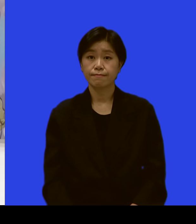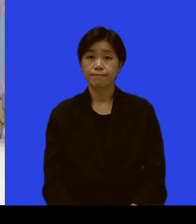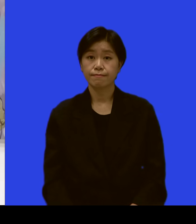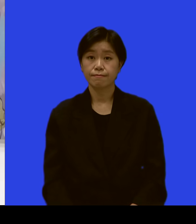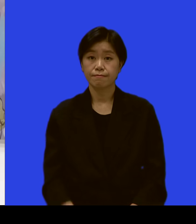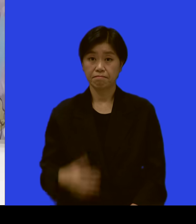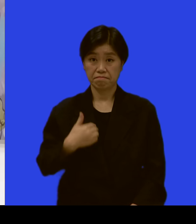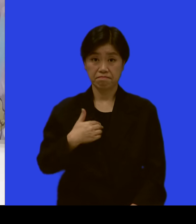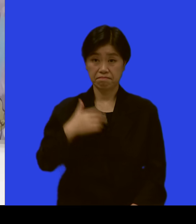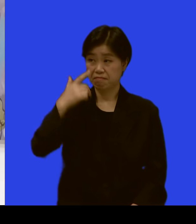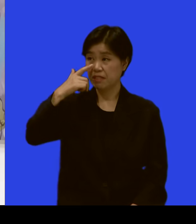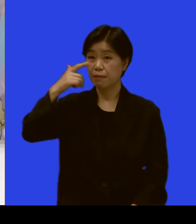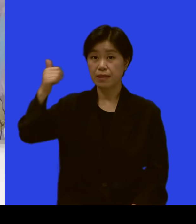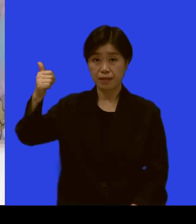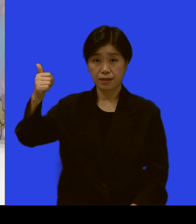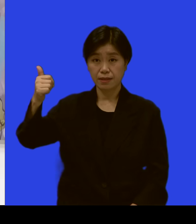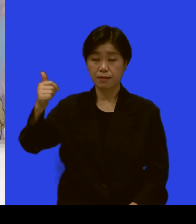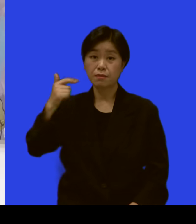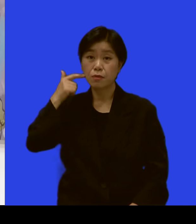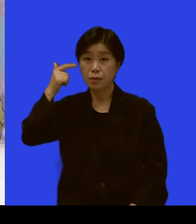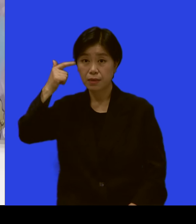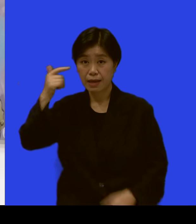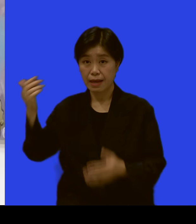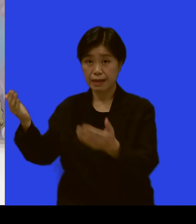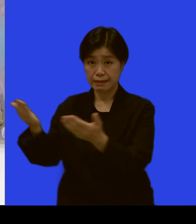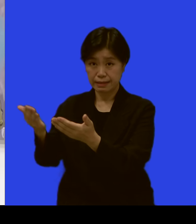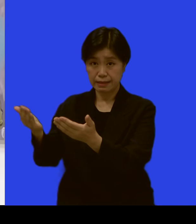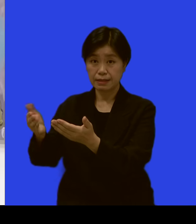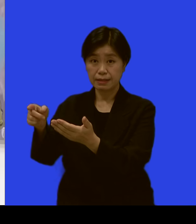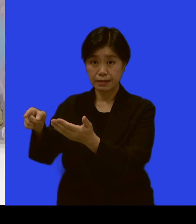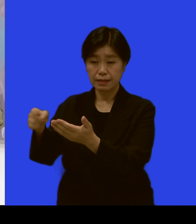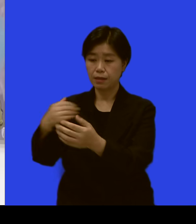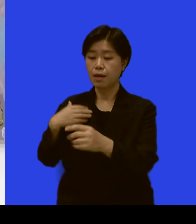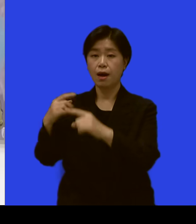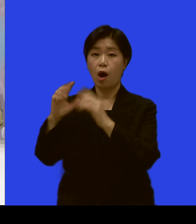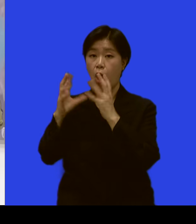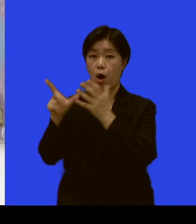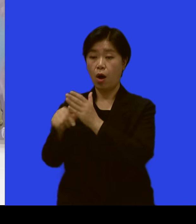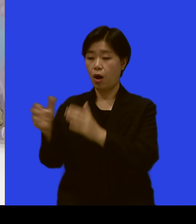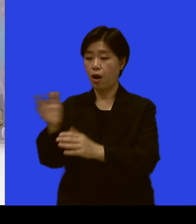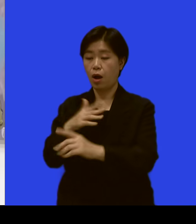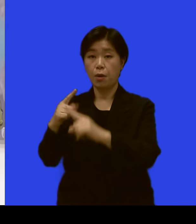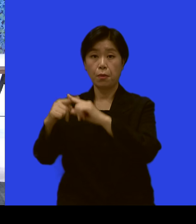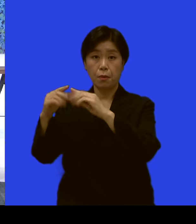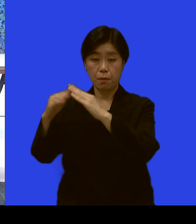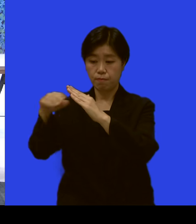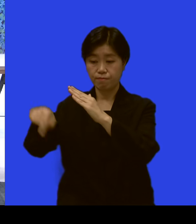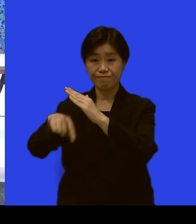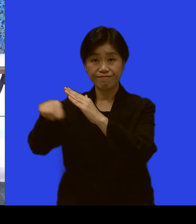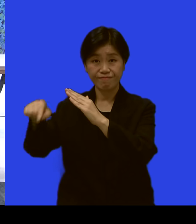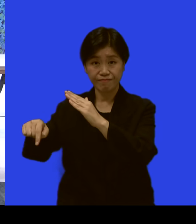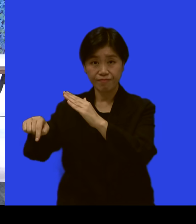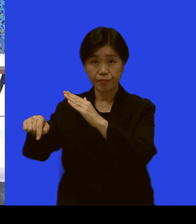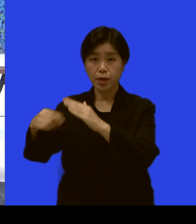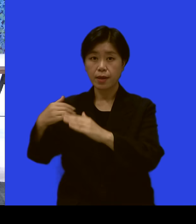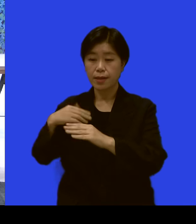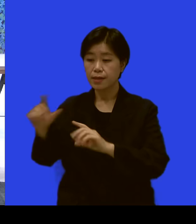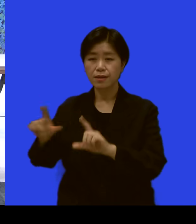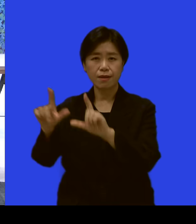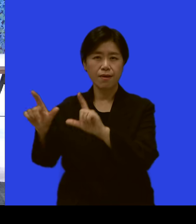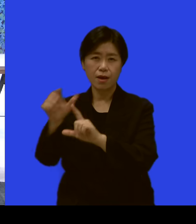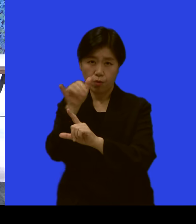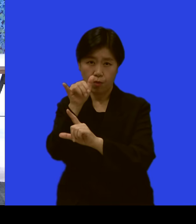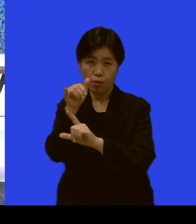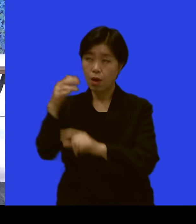그래도 아버지가 목사님이셨잖아요. 네네. 어렸을 때부터 교회 안에서 어렸을 때부터 하나님이 있다는 거를